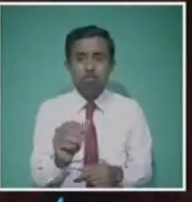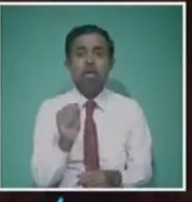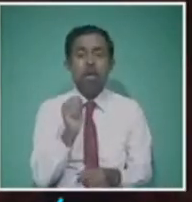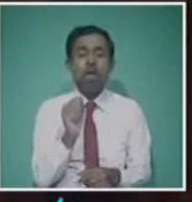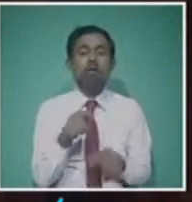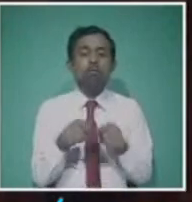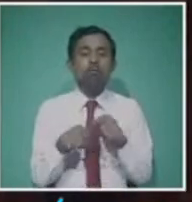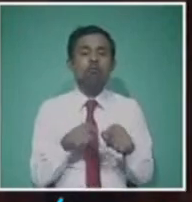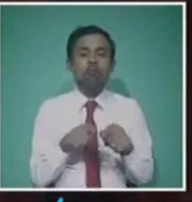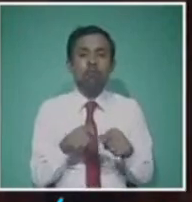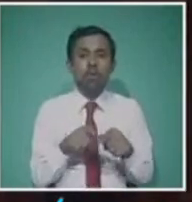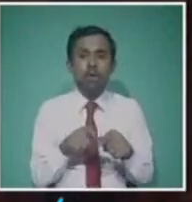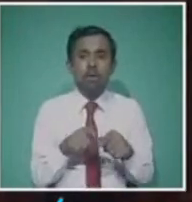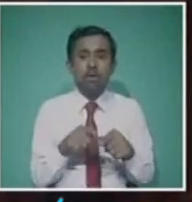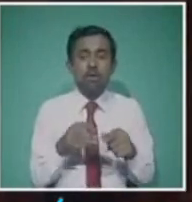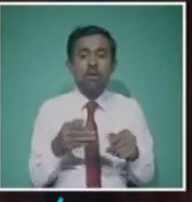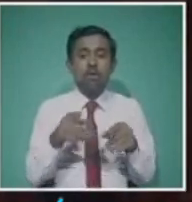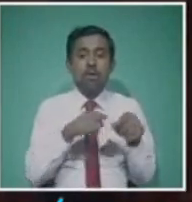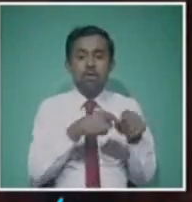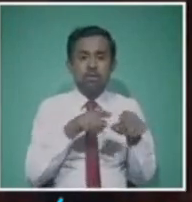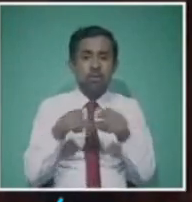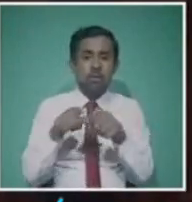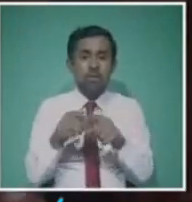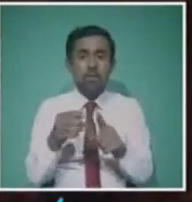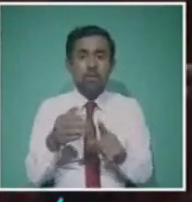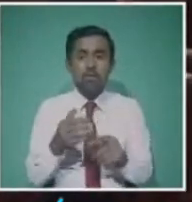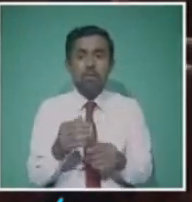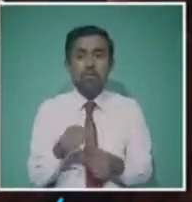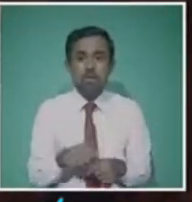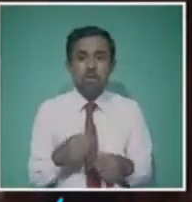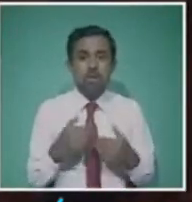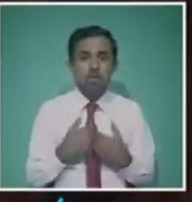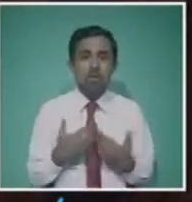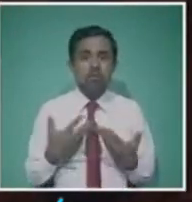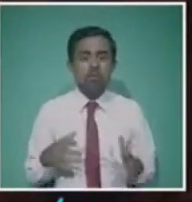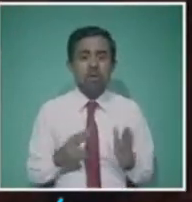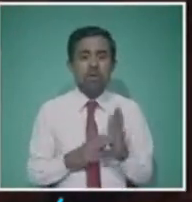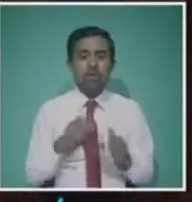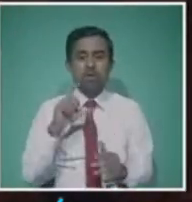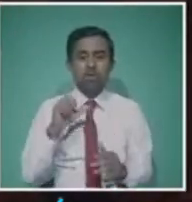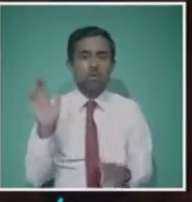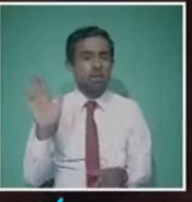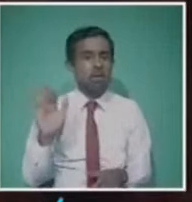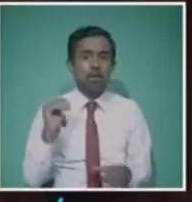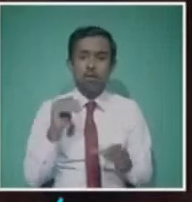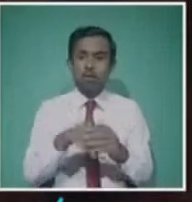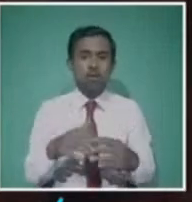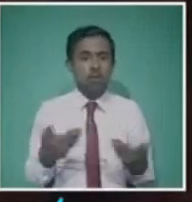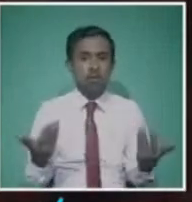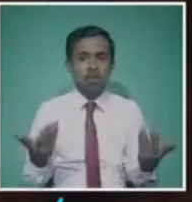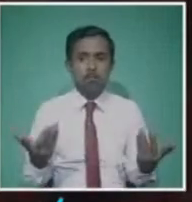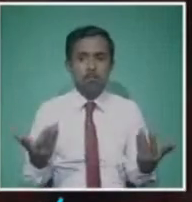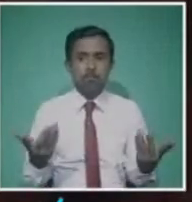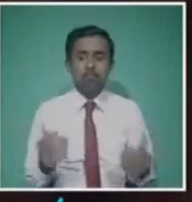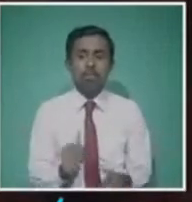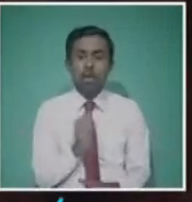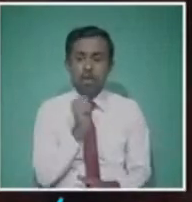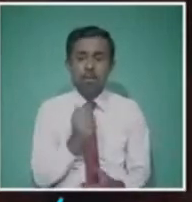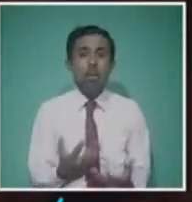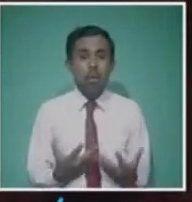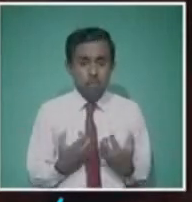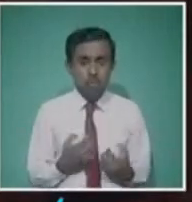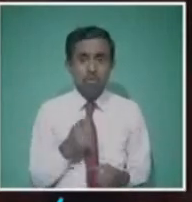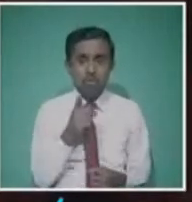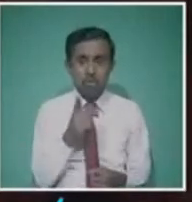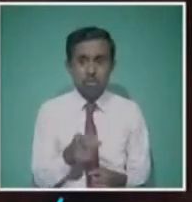එහෙම බල දුරණයක් සඳහා වෙන මැදිහත් වීම වෙන්නේ? ඒක නිසා අපට සිද්ධ වුණා ජාතික සභාවට සහභාගී නොවී ඉන්න. ඒක නිසා සැබෑ ඕනෑකමක්